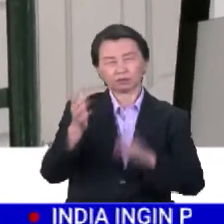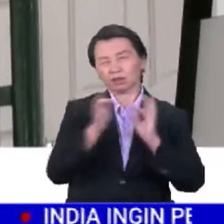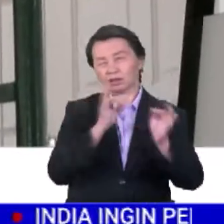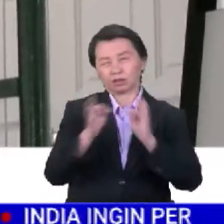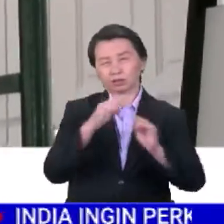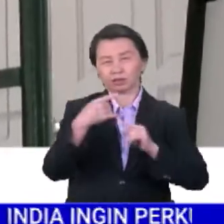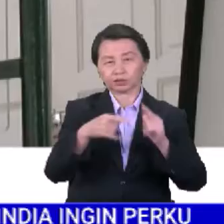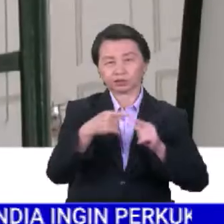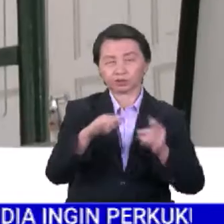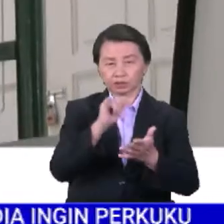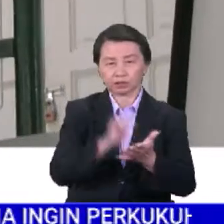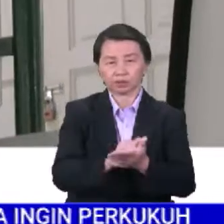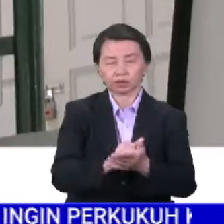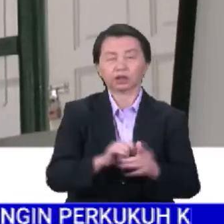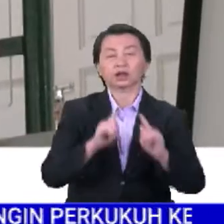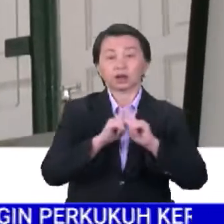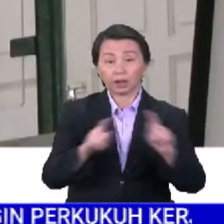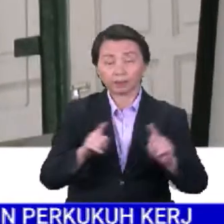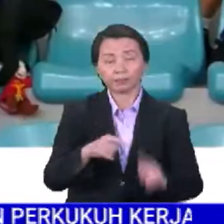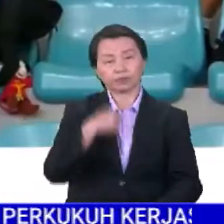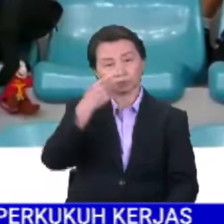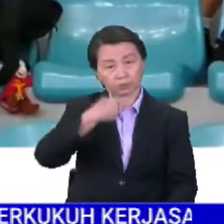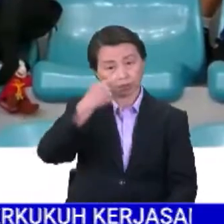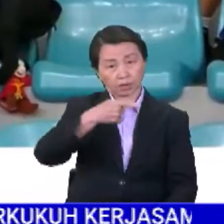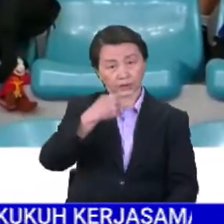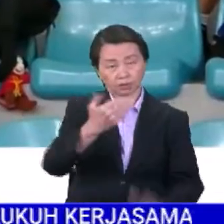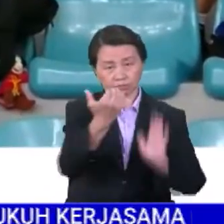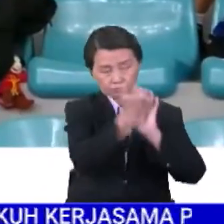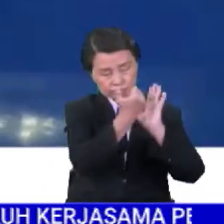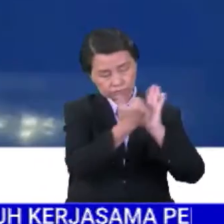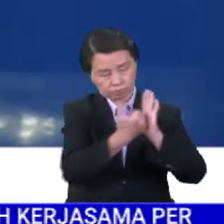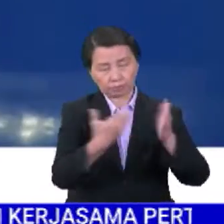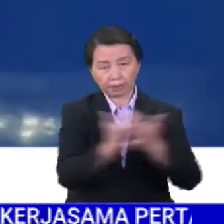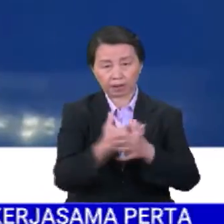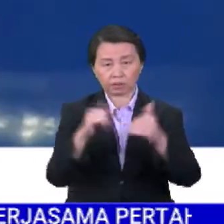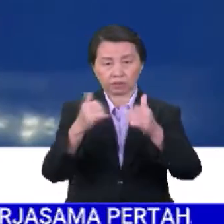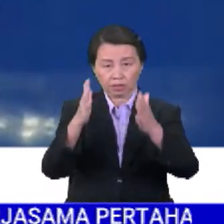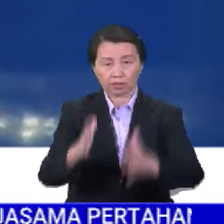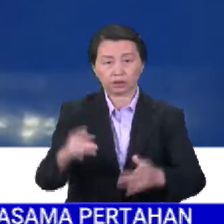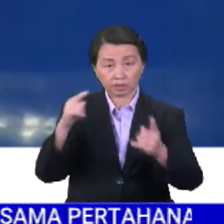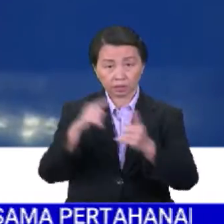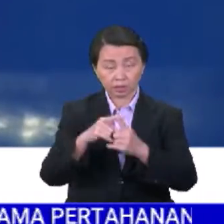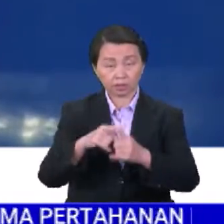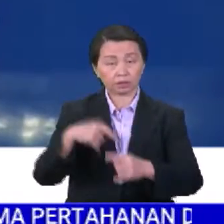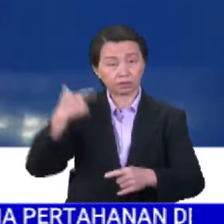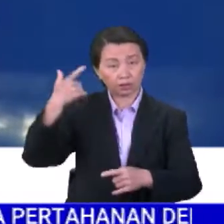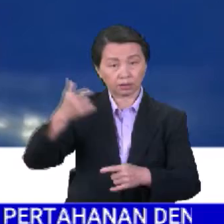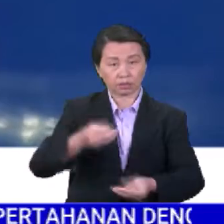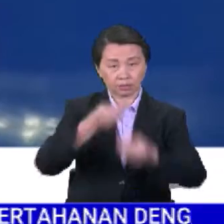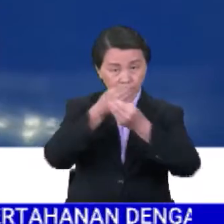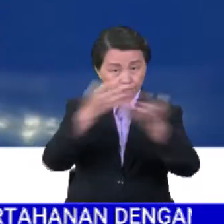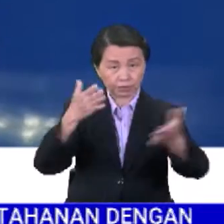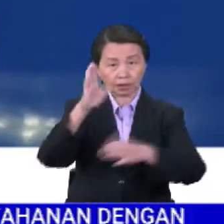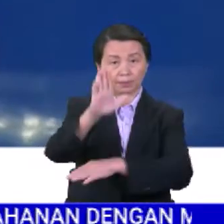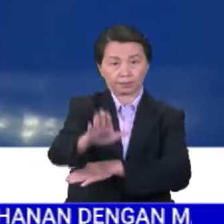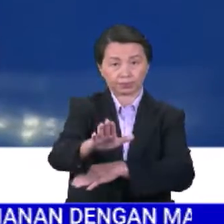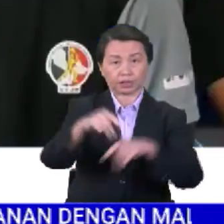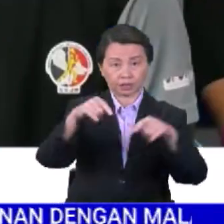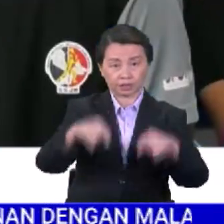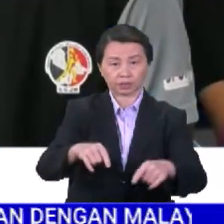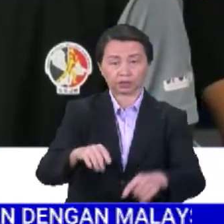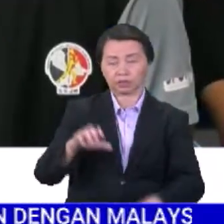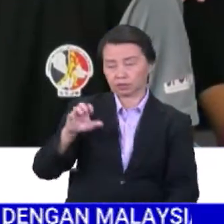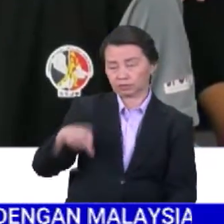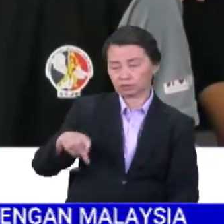menguras lanjut mengenai perkara itu bagaimanapun berkata senarai baru atlet ke berminggu-minggu juga diumumkan petang ini simak